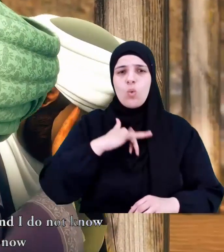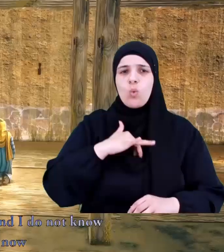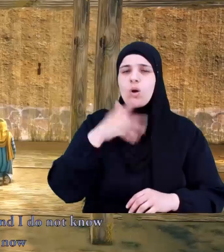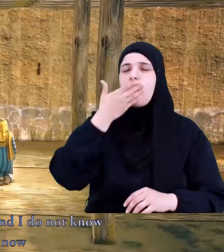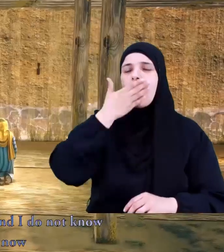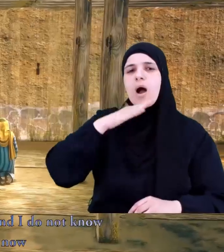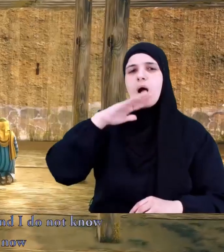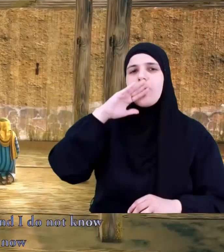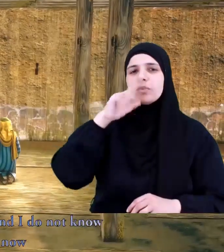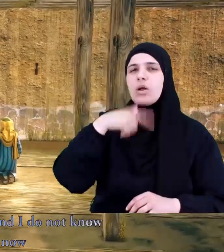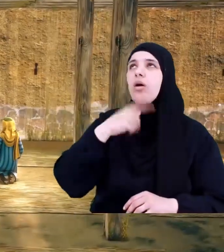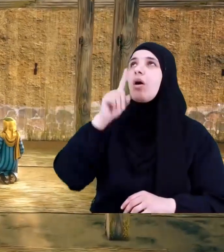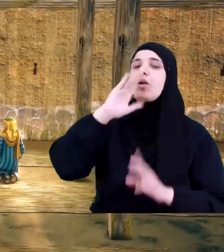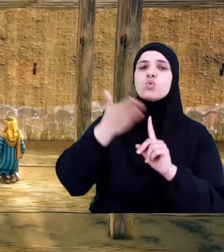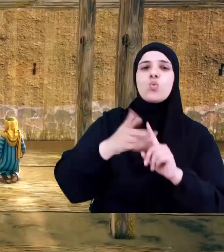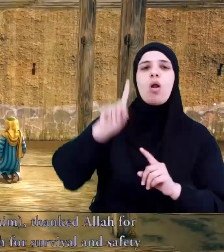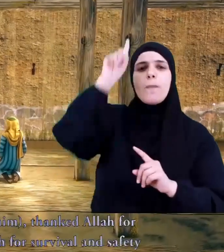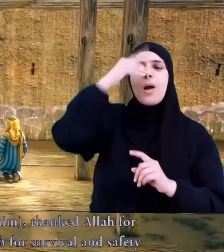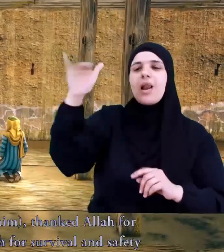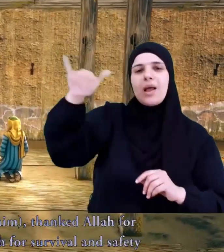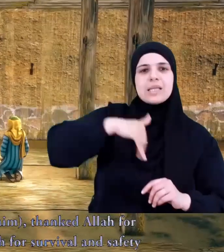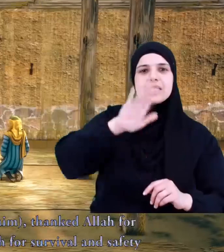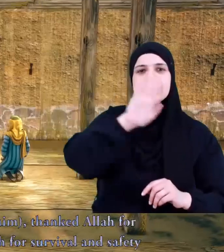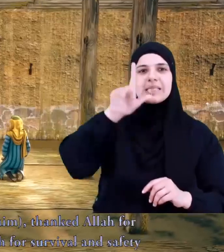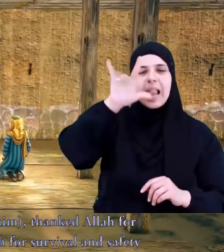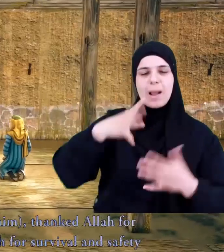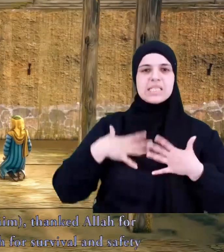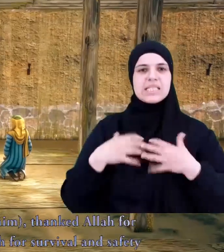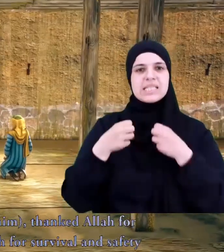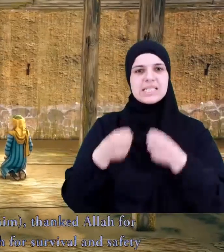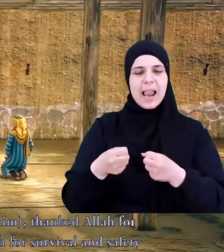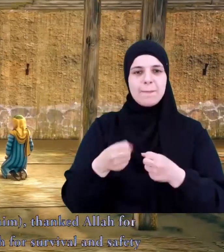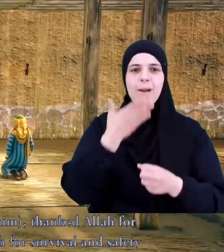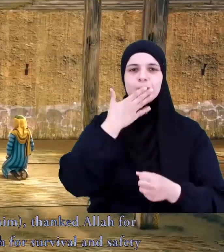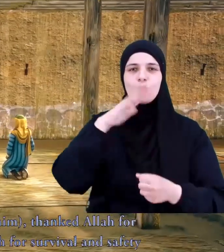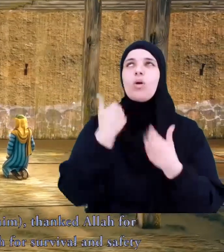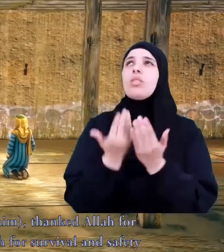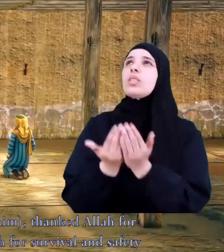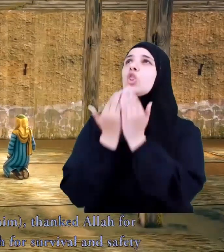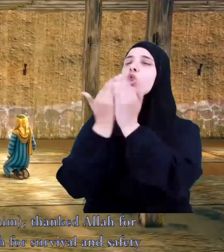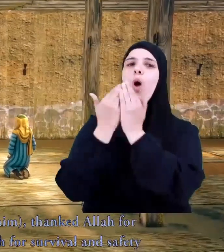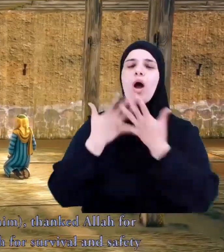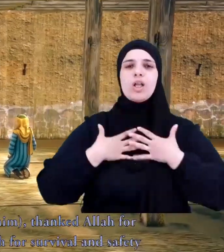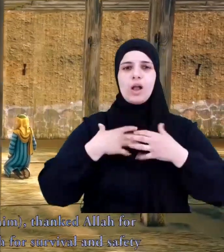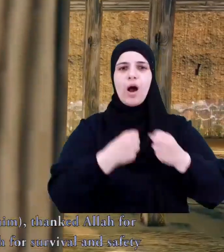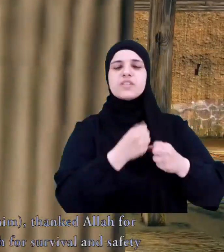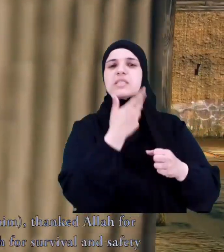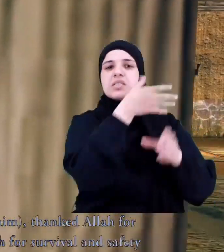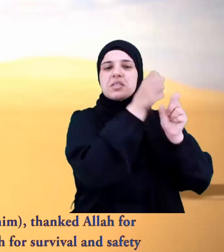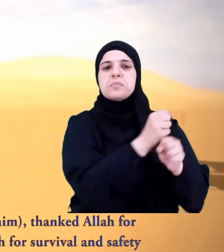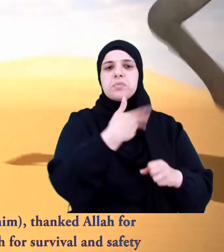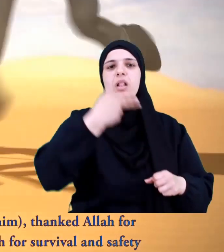حمد الرسول ربه على عودة سلمى سالما، ودعا لعمر بن